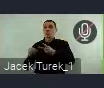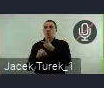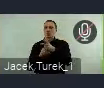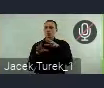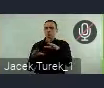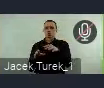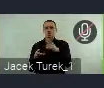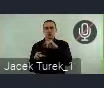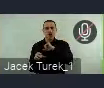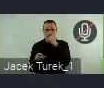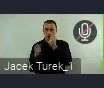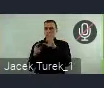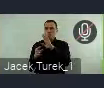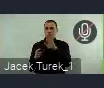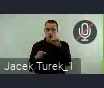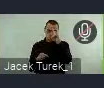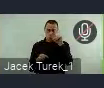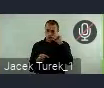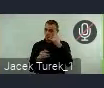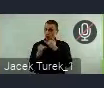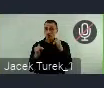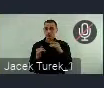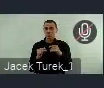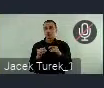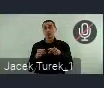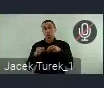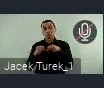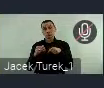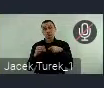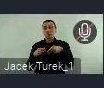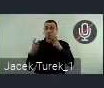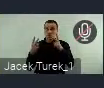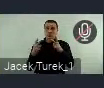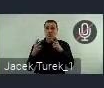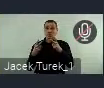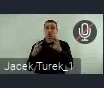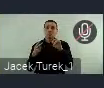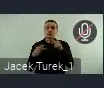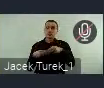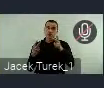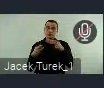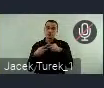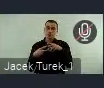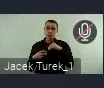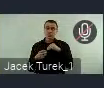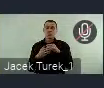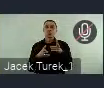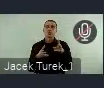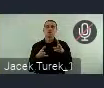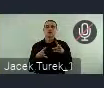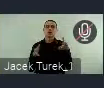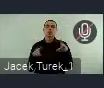pomysłów można robić transmisję on-line to jest bardzo dobry w ogóle sposób ja na przykład staram się to realizować w klubie hokejowym